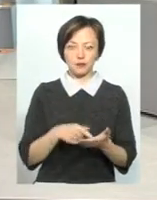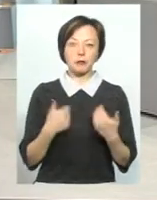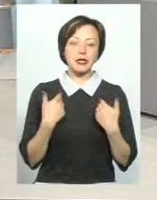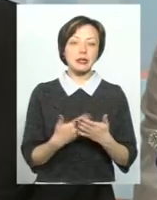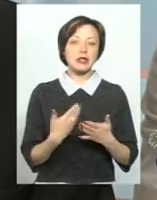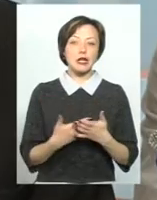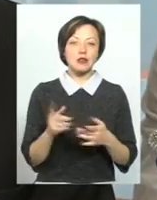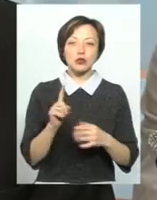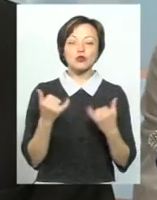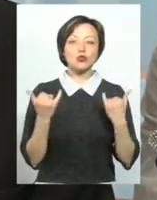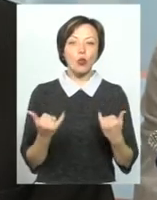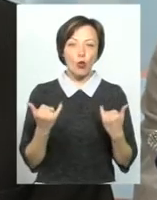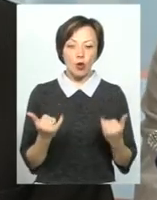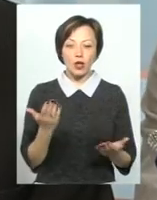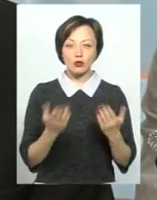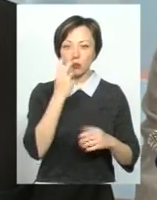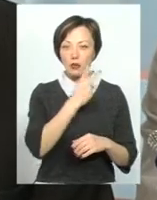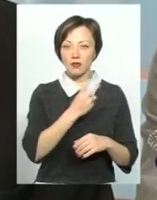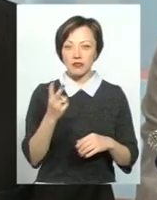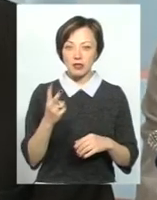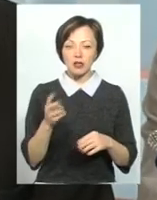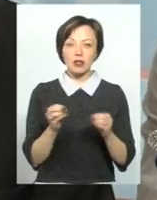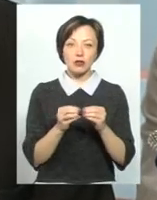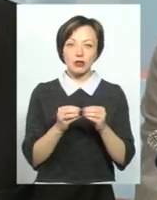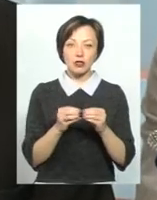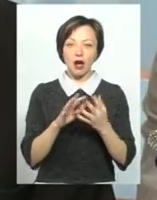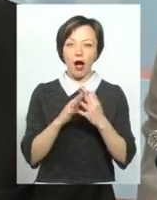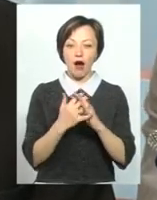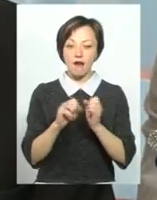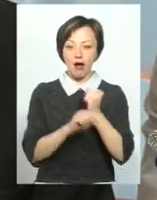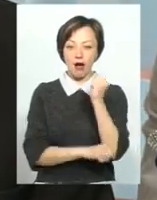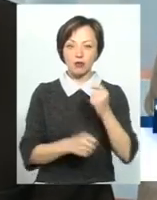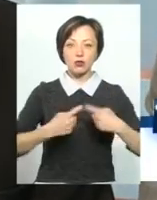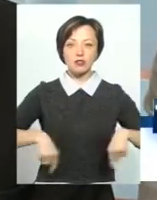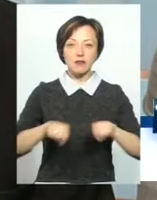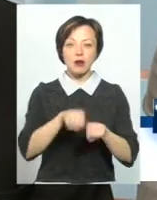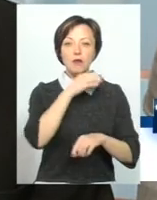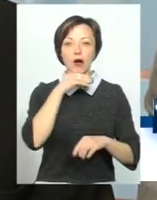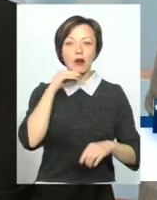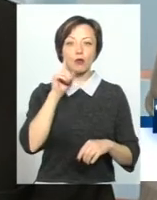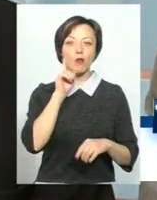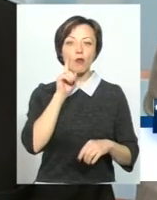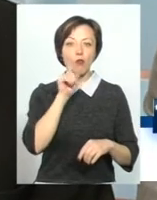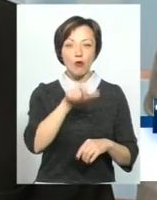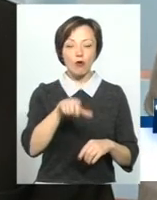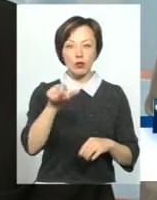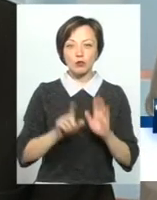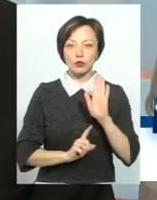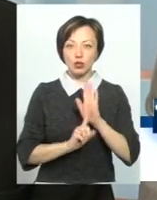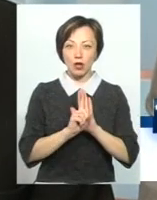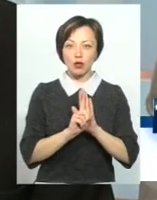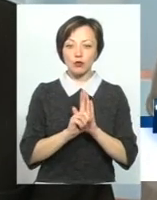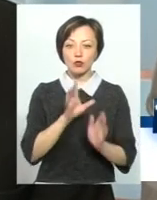здається, що сьогодні, якщо подивитися на той самий аграрну сферу, то багато саме молоді в ній починають